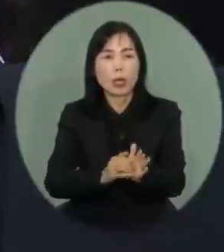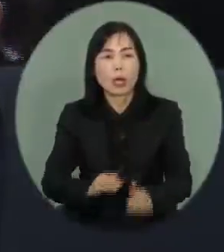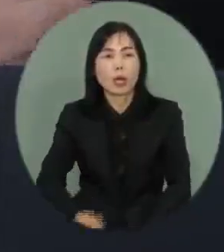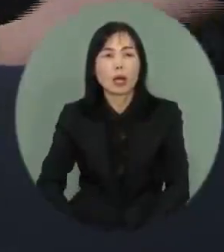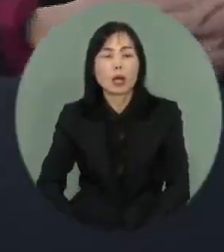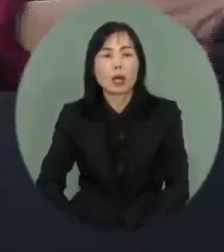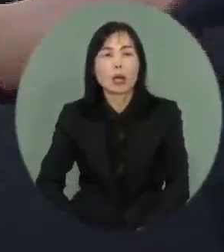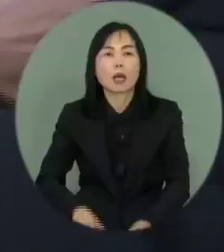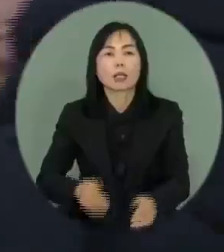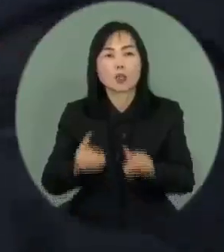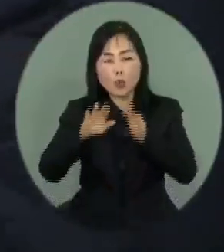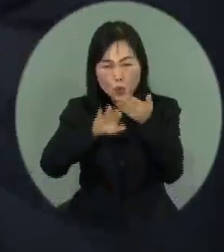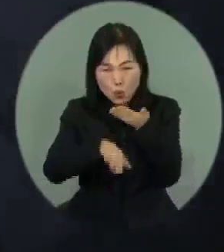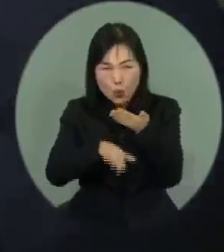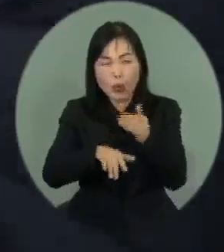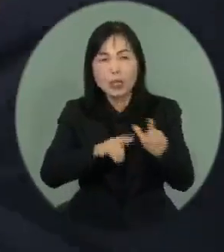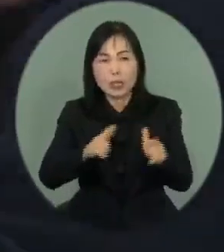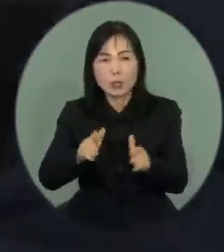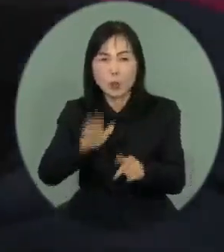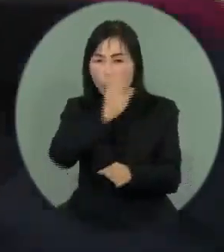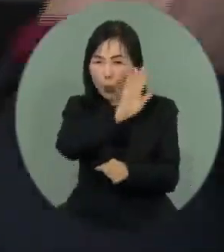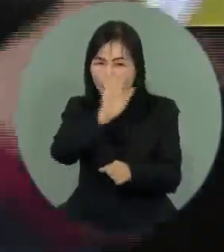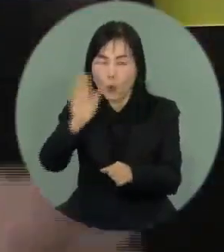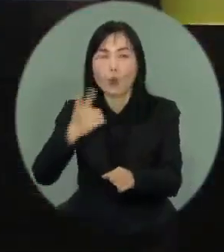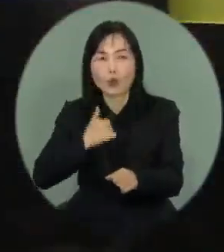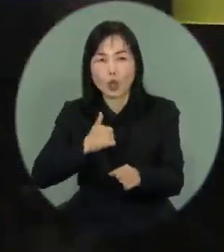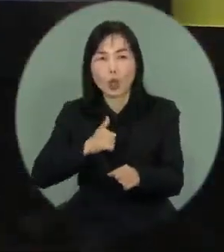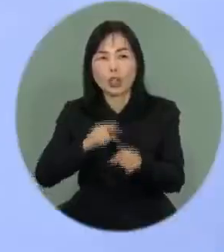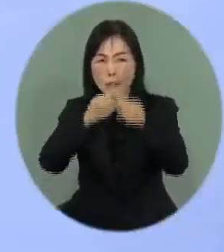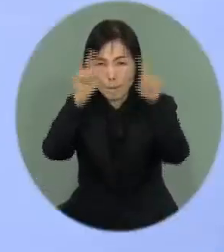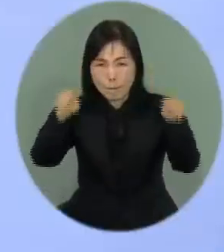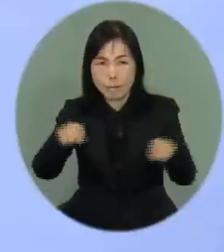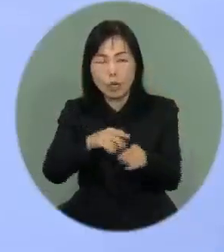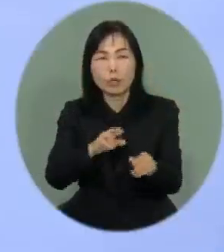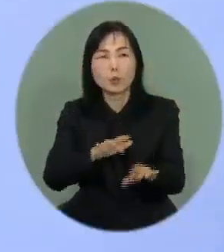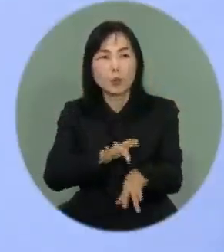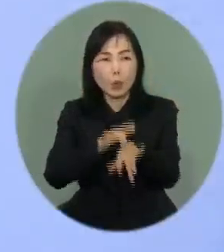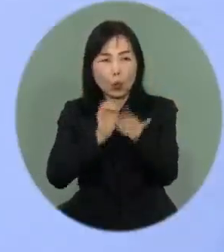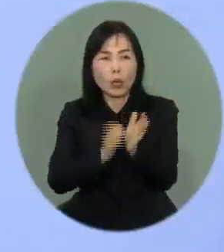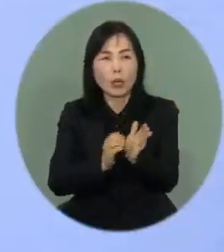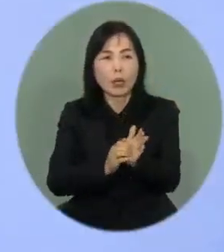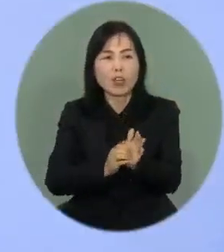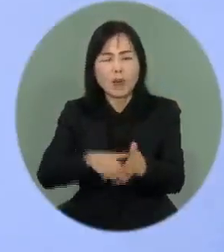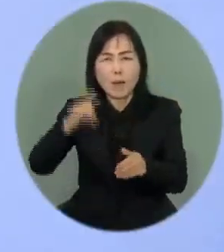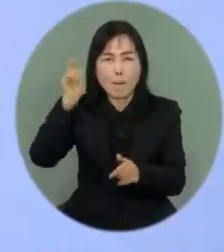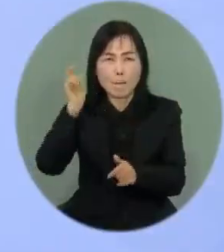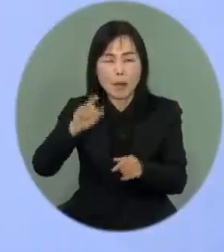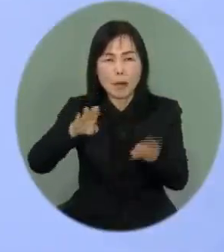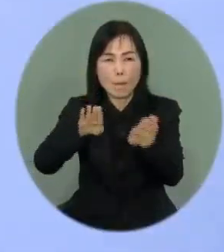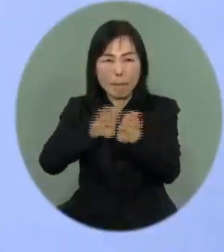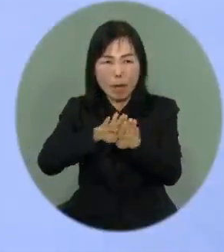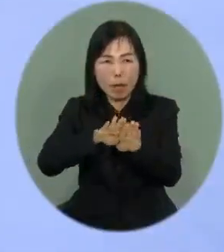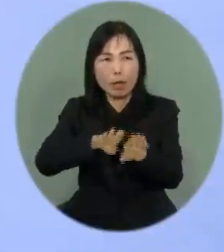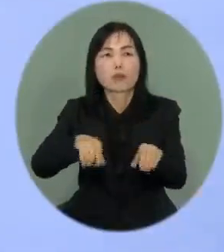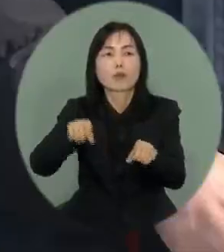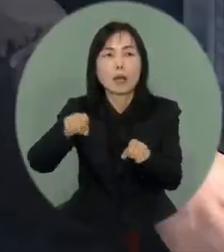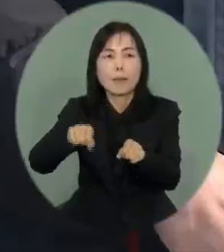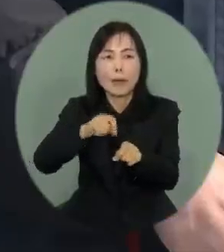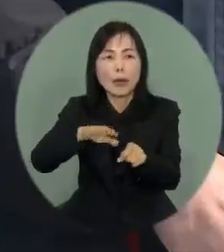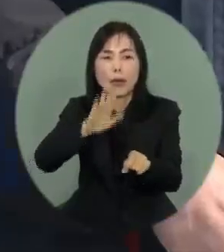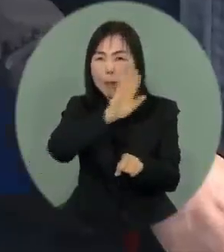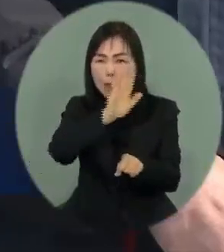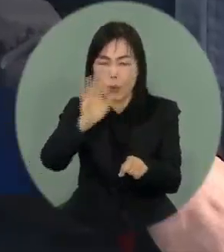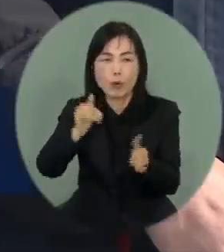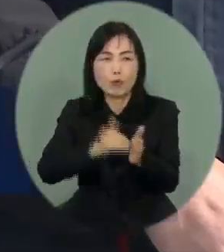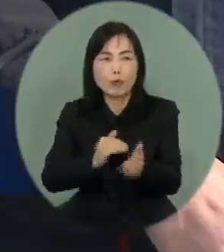되지 말아달라며 붙였던 대자보도 사라졌습니다. 시민들은 굳게 닫힌 문 앞에 항의 서한을 붙였습니다.